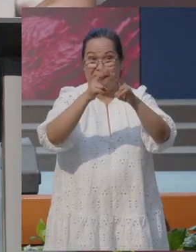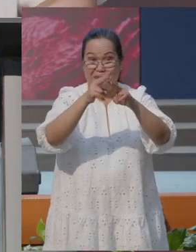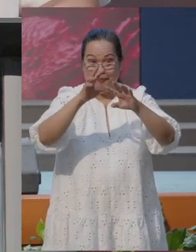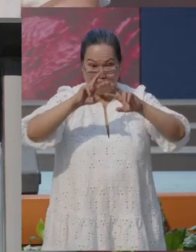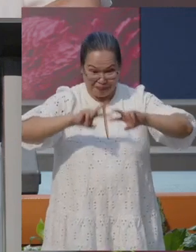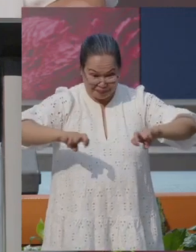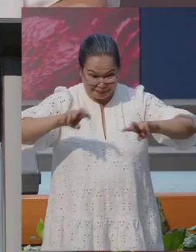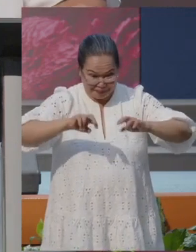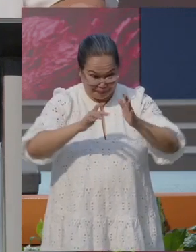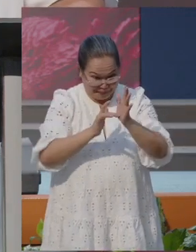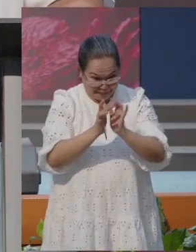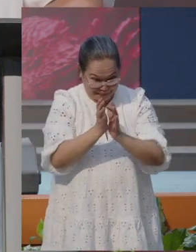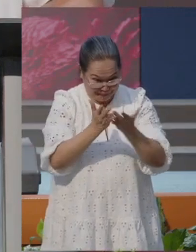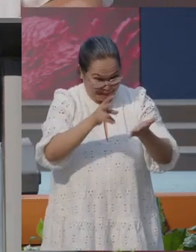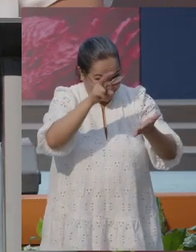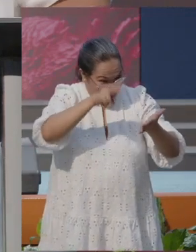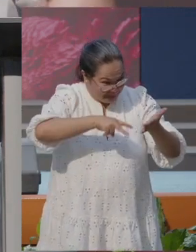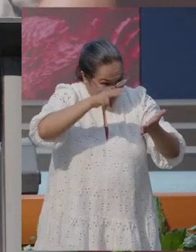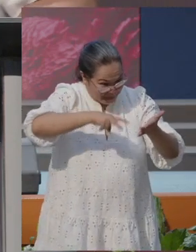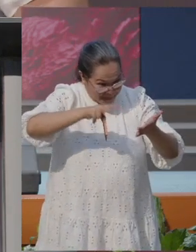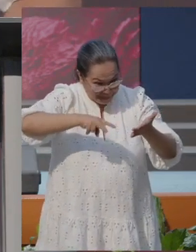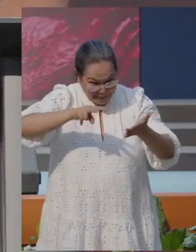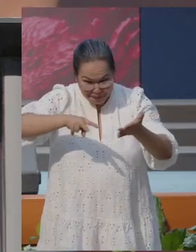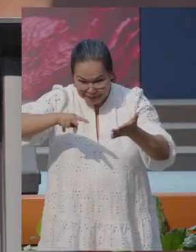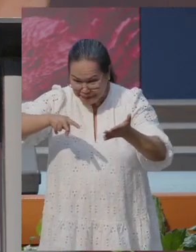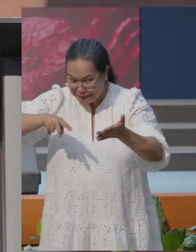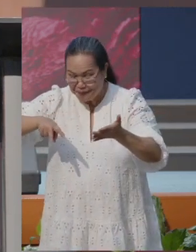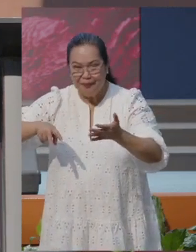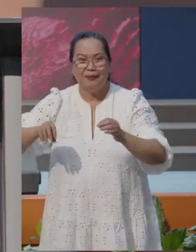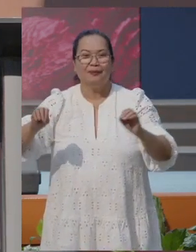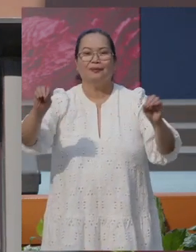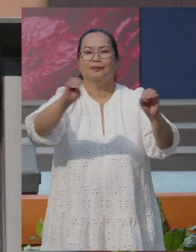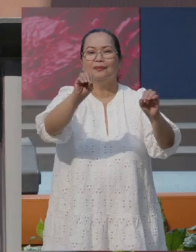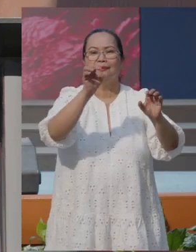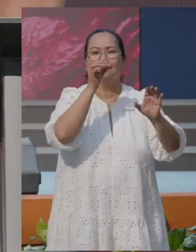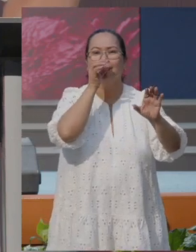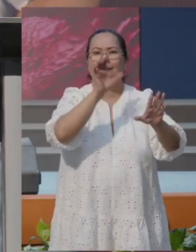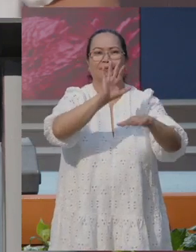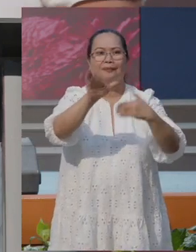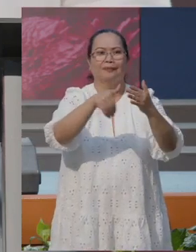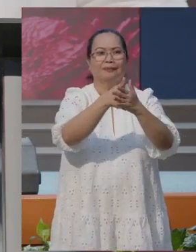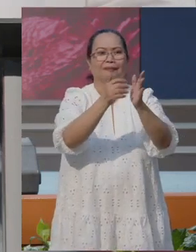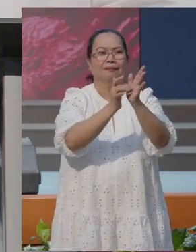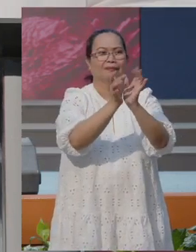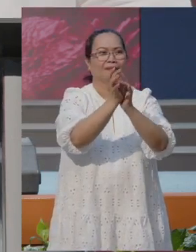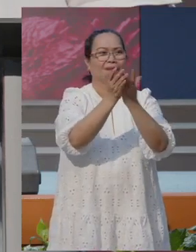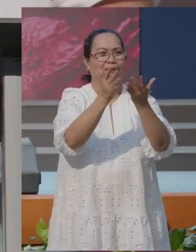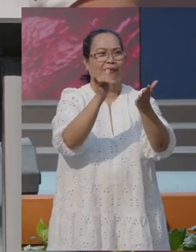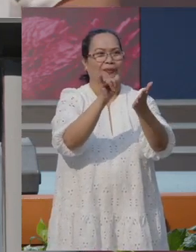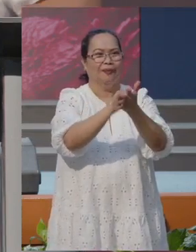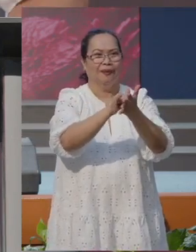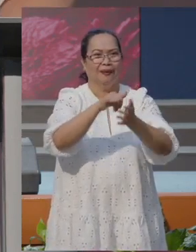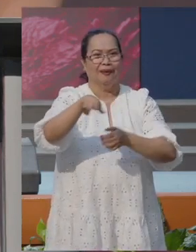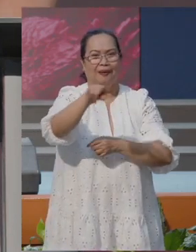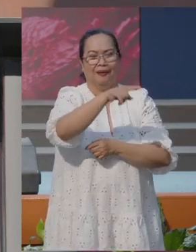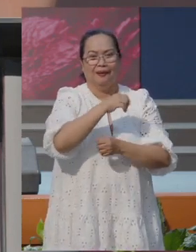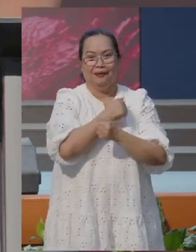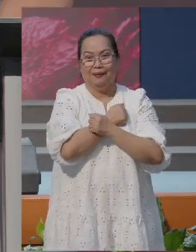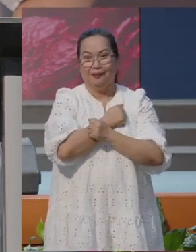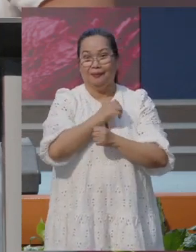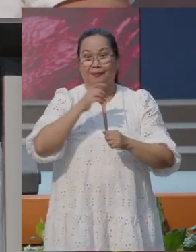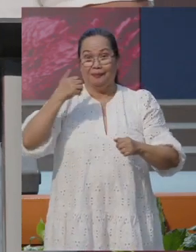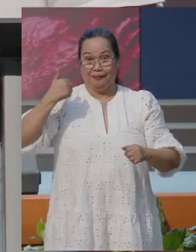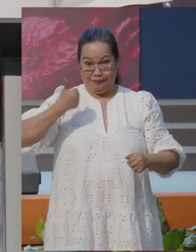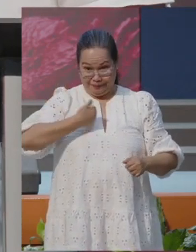ang buong Biblia, wala pong command sa buong Biblia for us to love